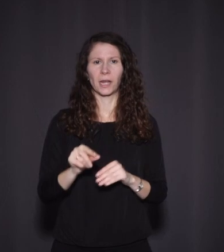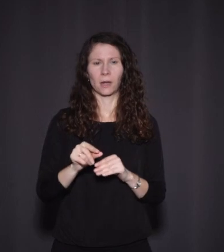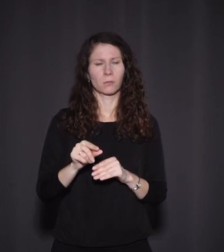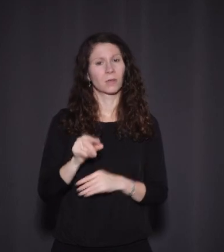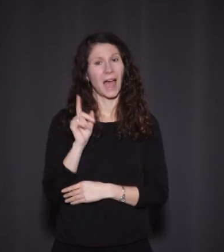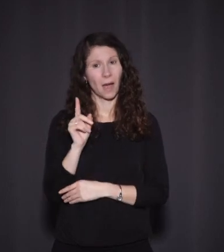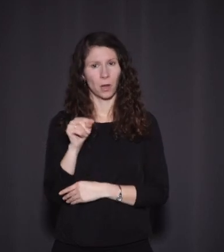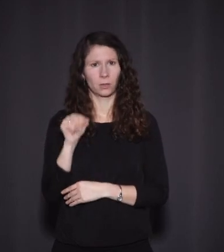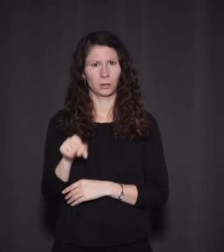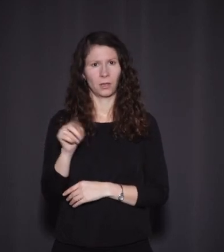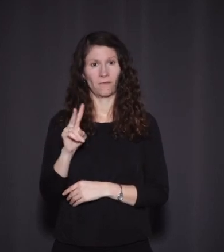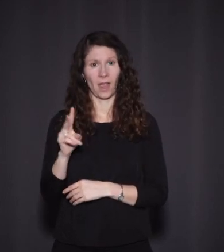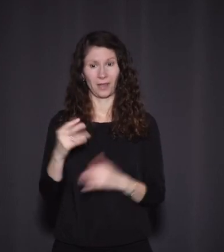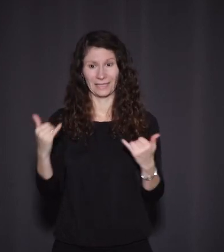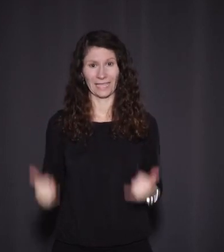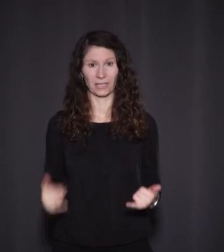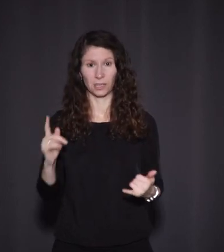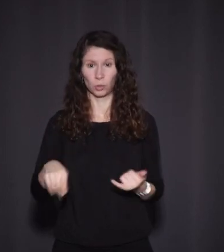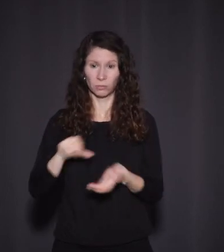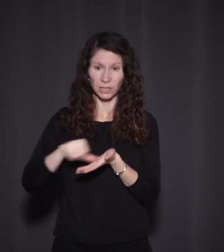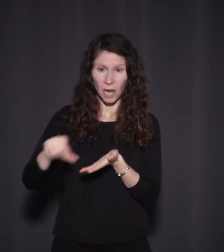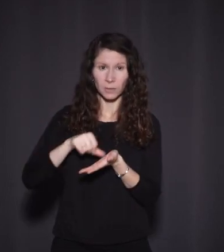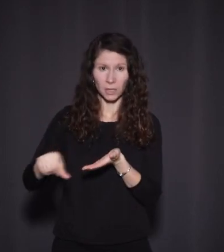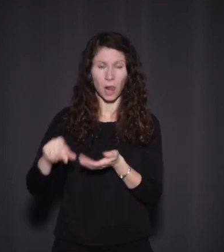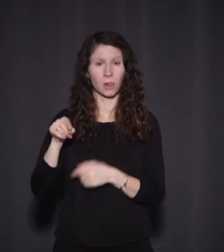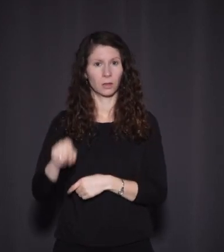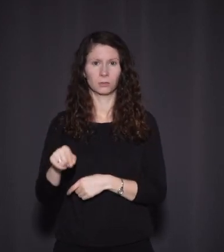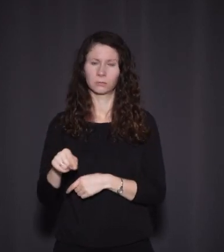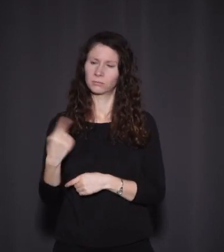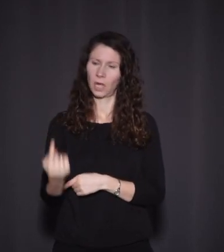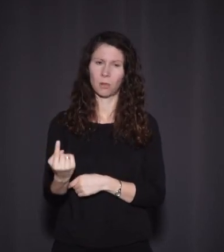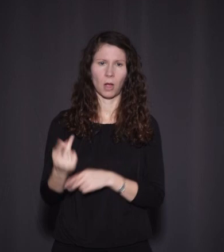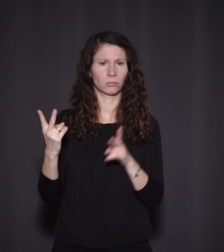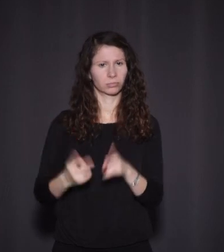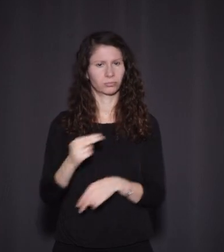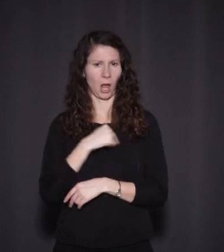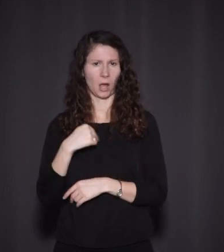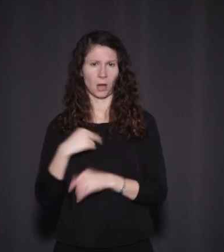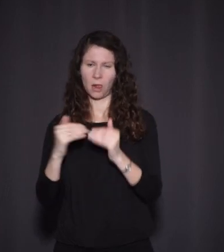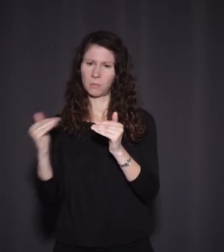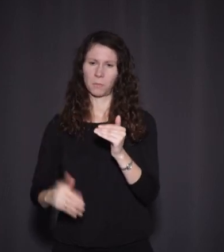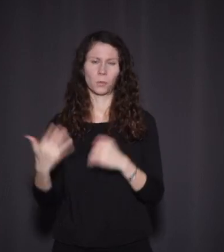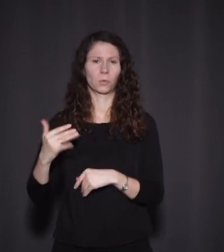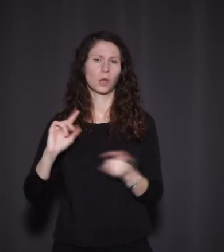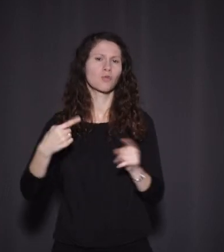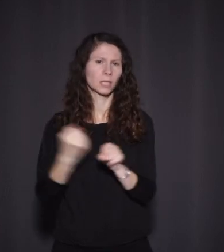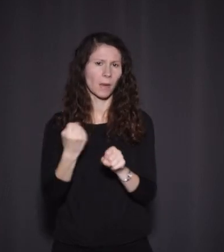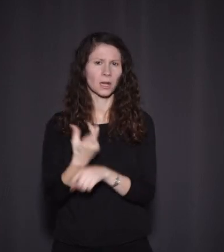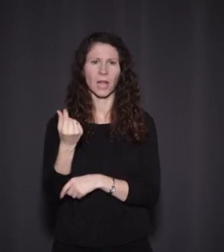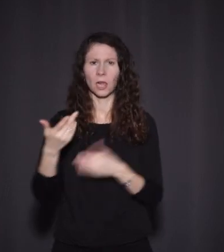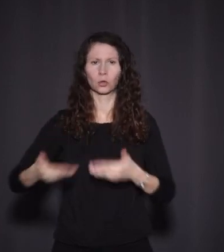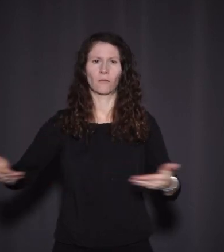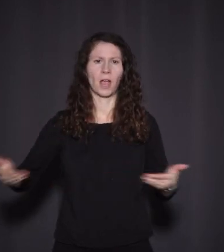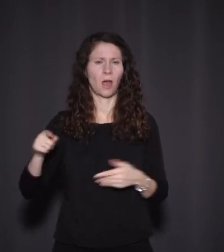ja bei denen, die es aktuell tragen, darum, dass sie einen starken Einbruch haben in den Löhnen. Kein Wunder, Kurzarbeitergeld und so weiter. Einige Menschen